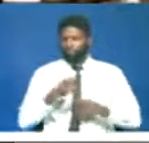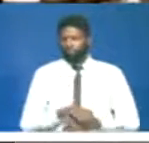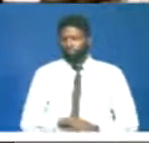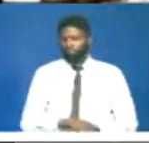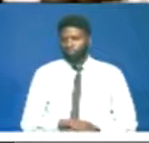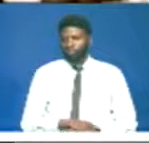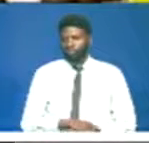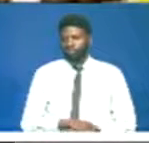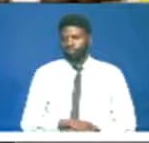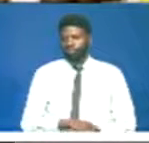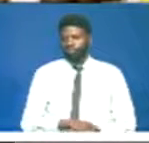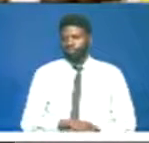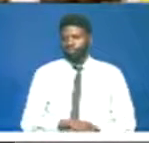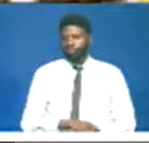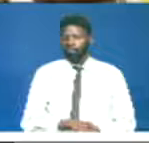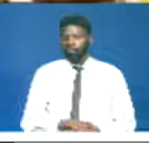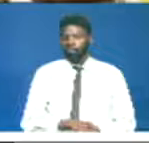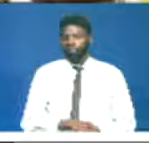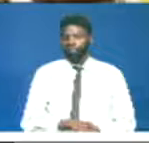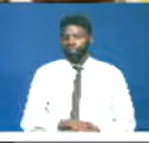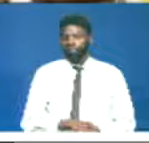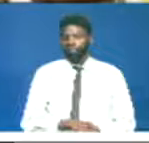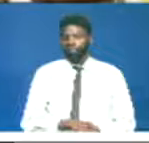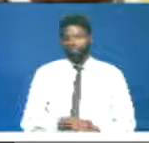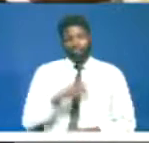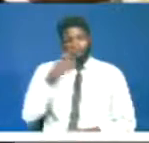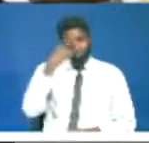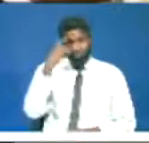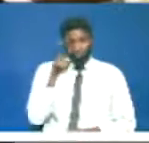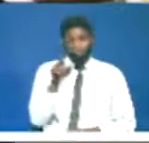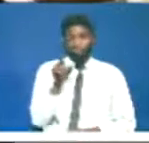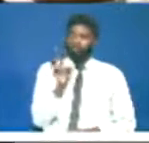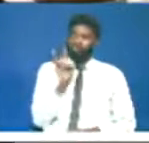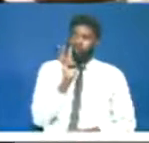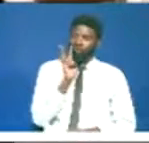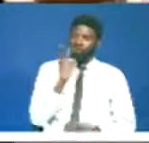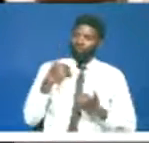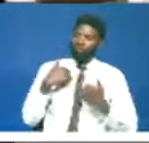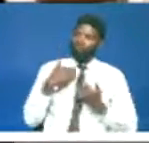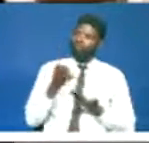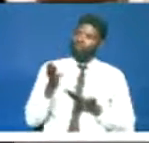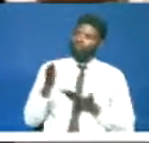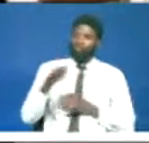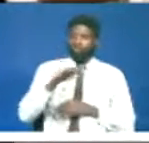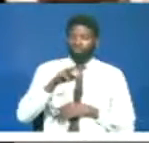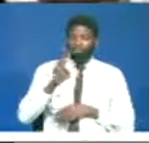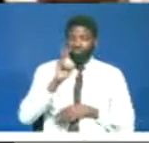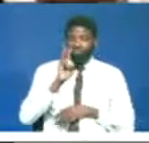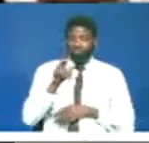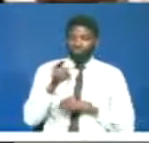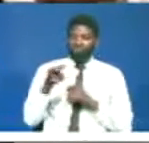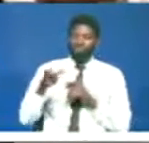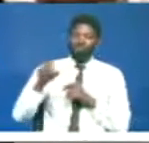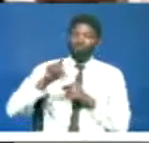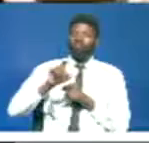Na sasa hapa kwa sababu ya hii maji, ile sehemu ya ardhi itaongezeka, na vile